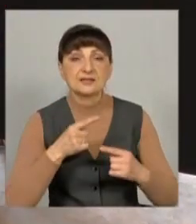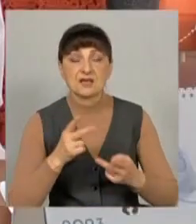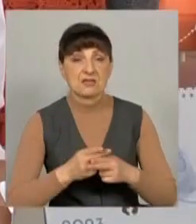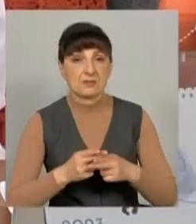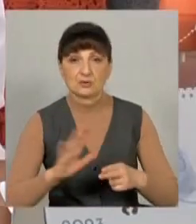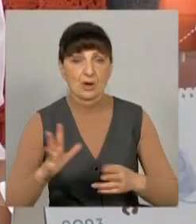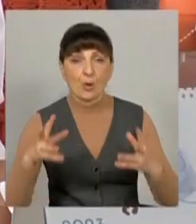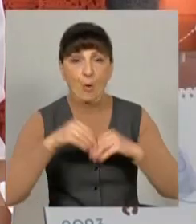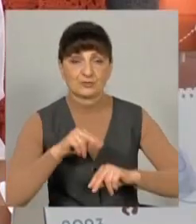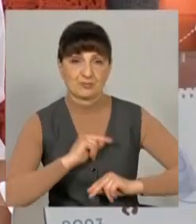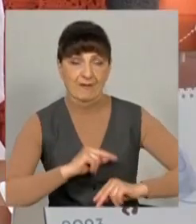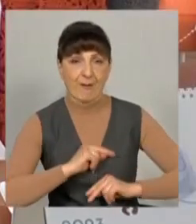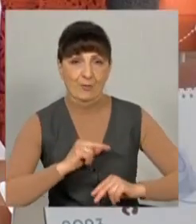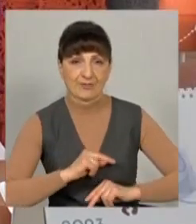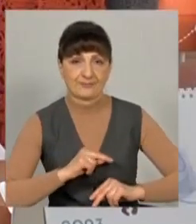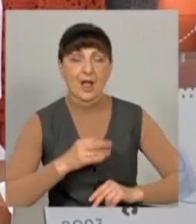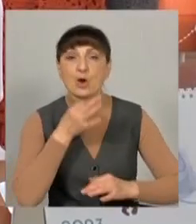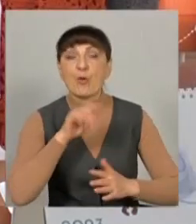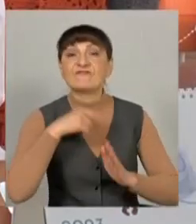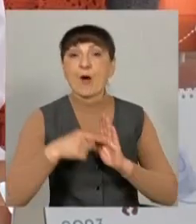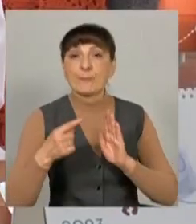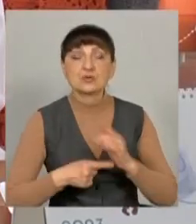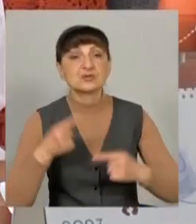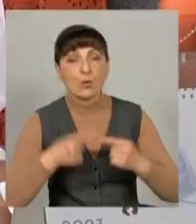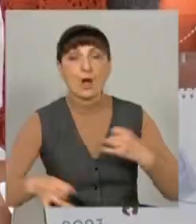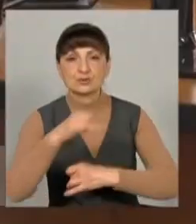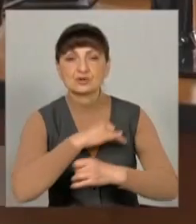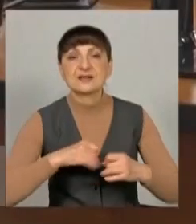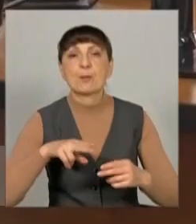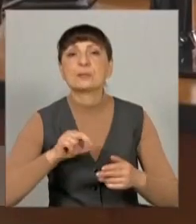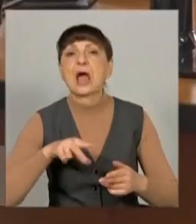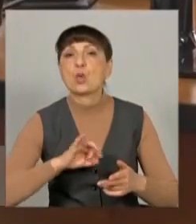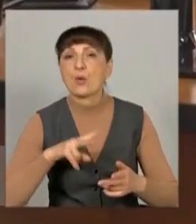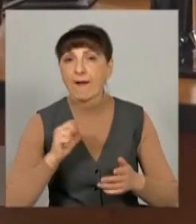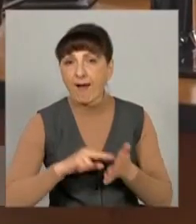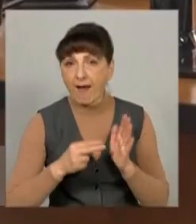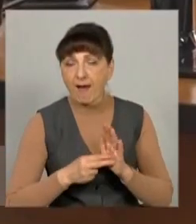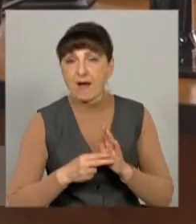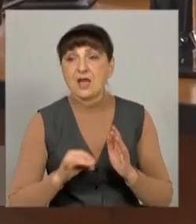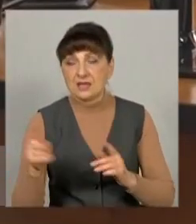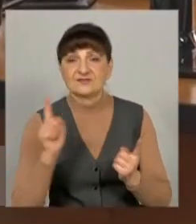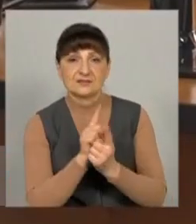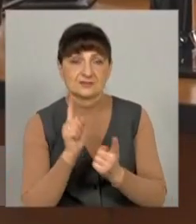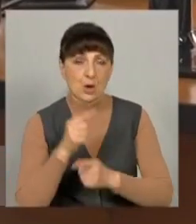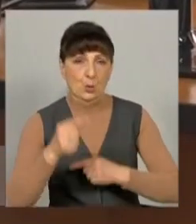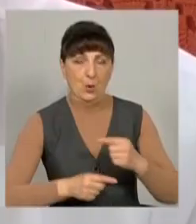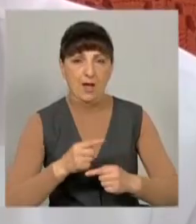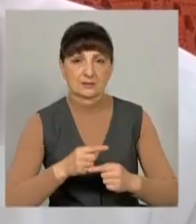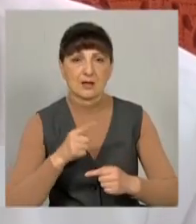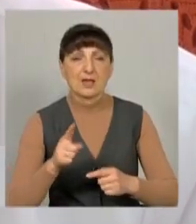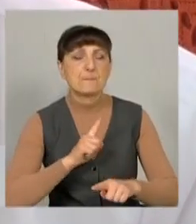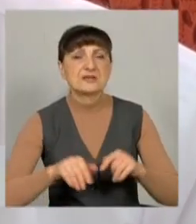помеха общему делу, делятся сотрудники. Любые вопросы и споры обсуждаются на планерках и сестринских часах, которые проводятся регулярно. Их